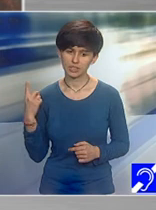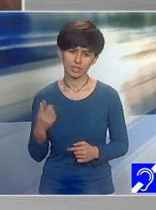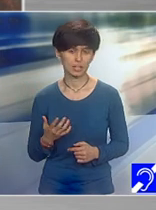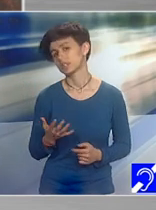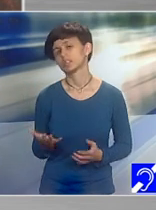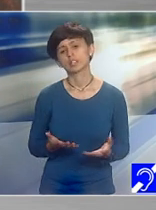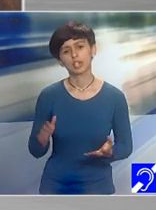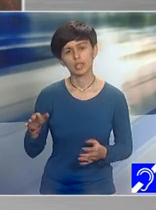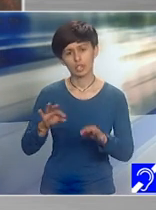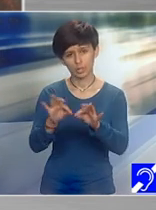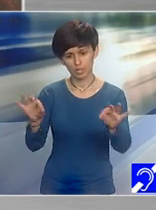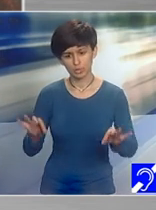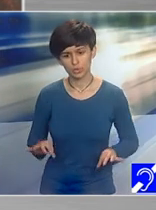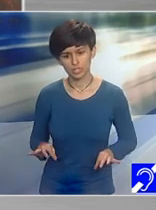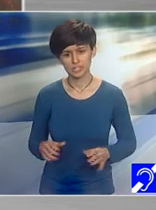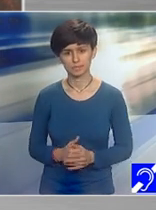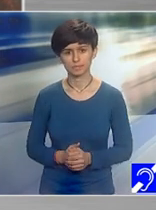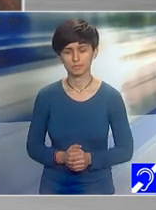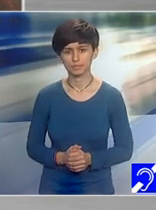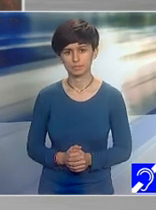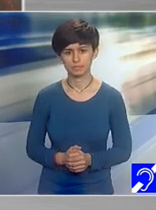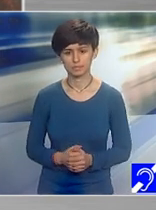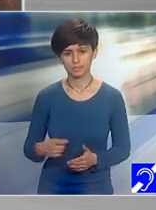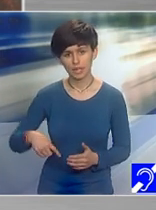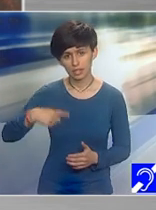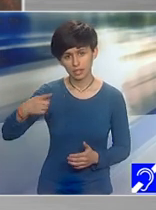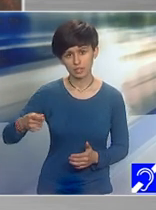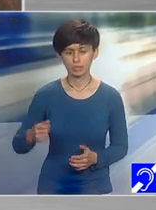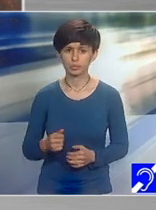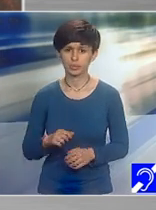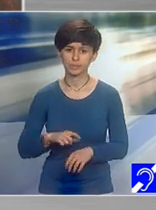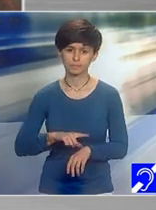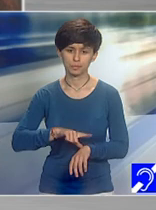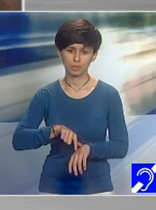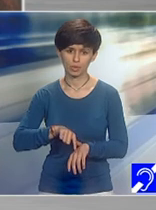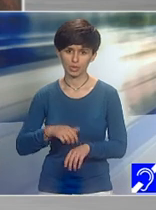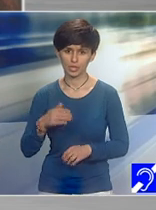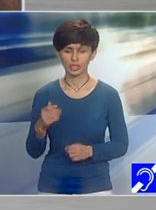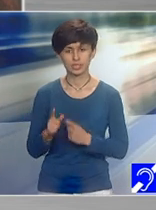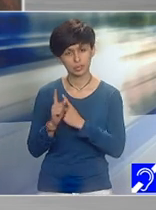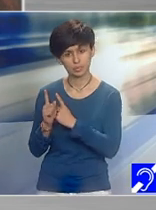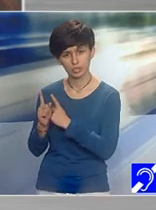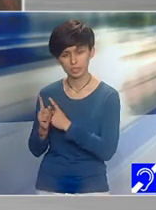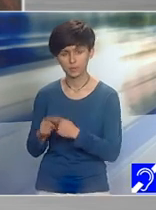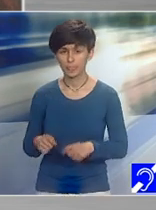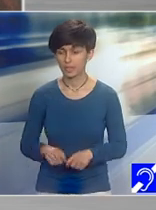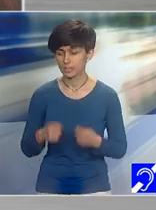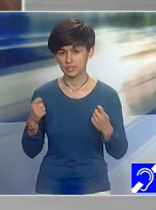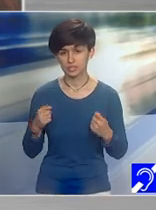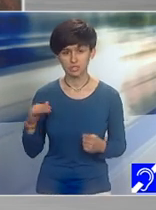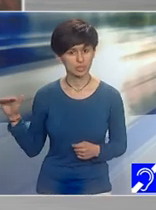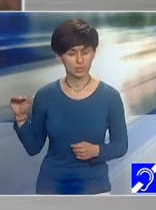După orele de curs, haideți să le deschidem copiilor care stau în zonele acelea. Sunt poate